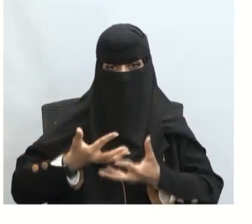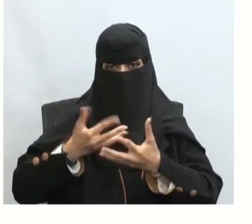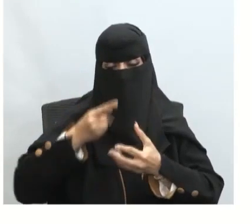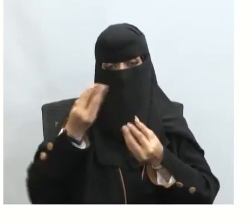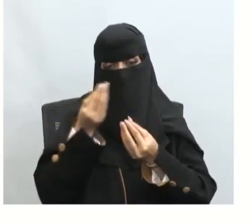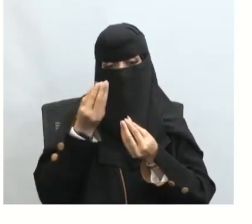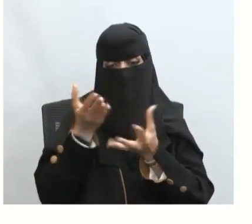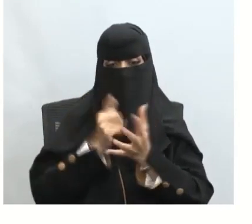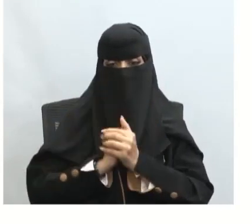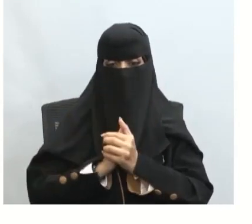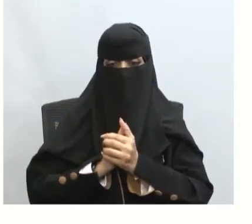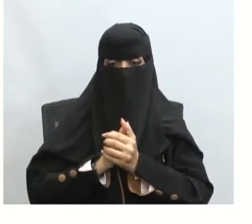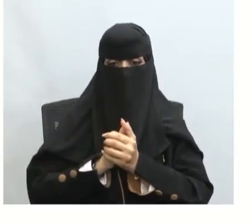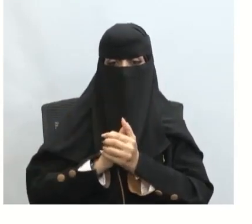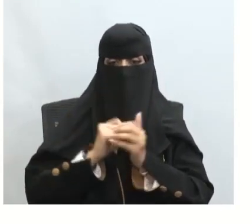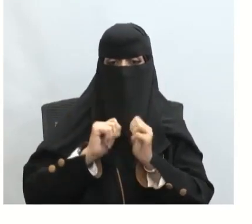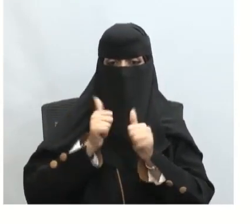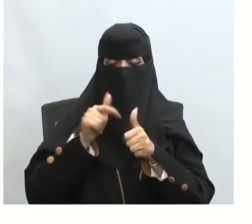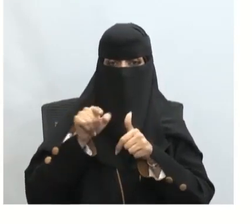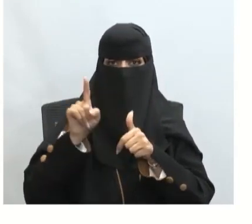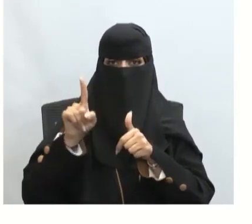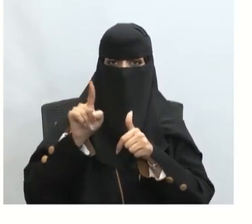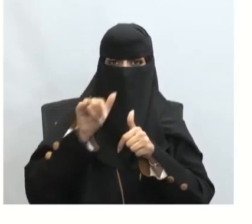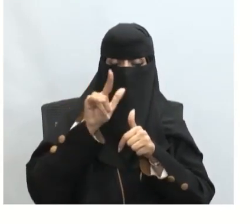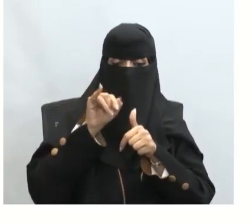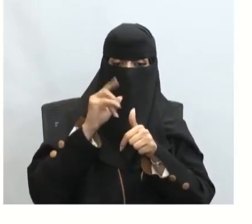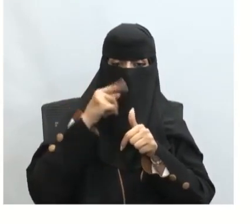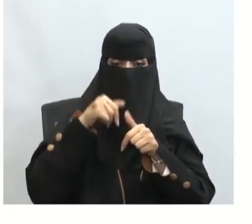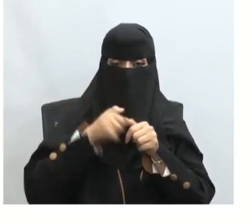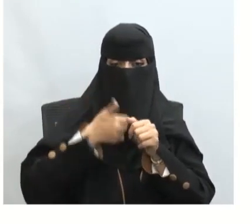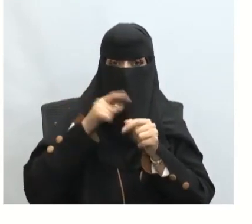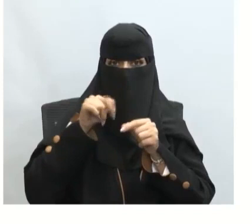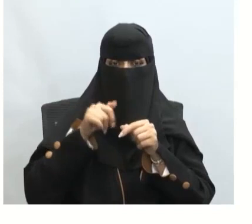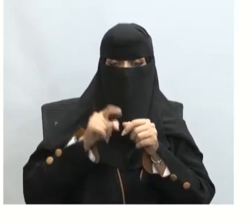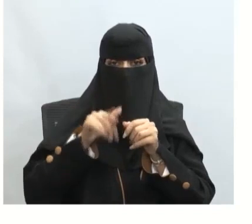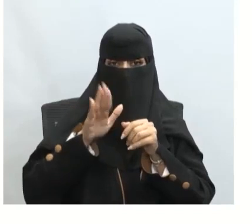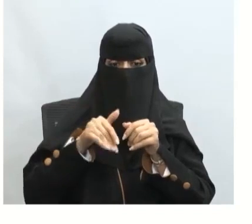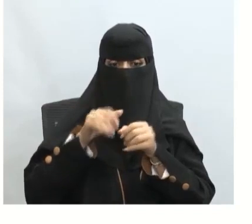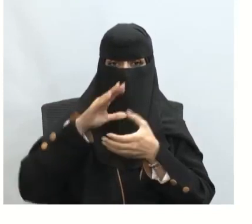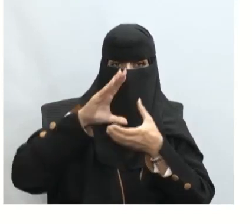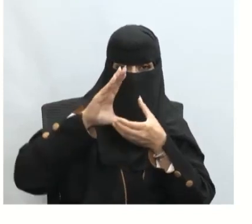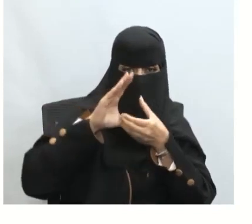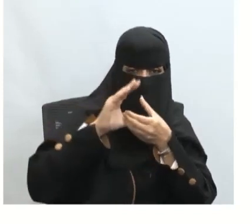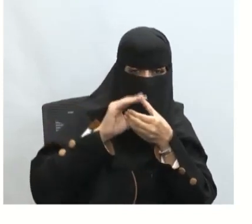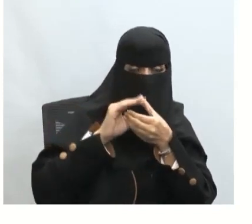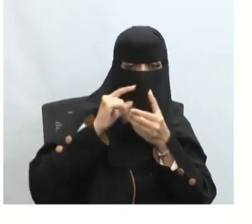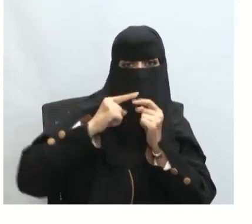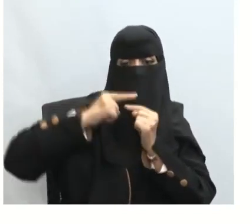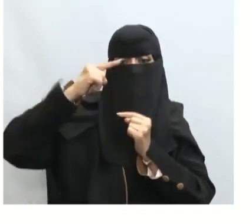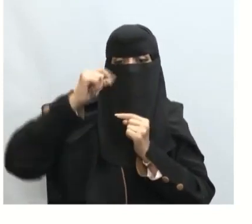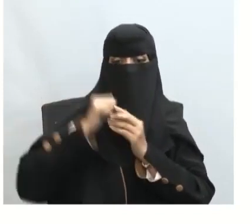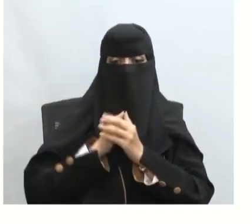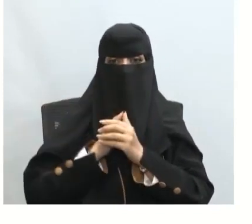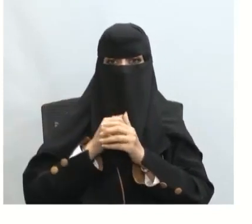هذا البوليمر كثافته منخفضه خفيف جدا على الاطفال تحضيره بلمره الايثين تحت ضغط